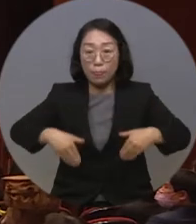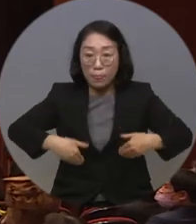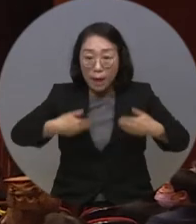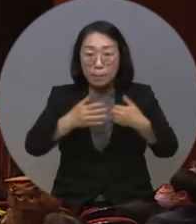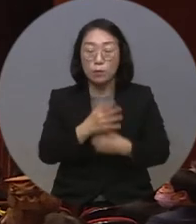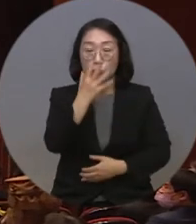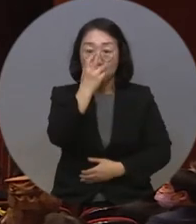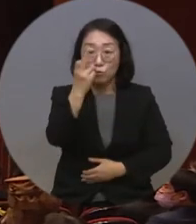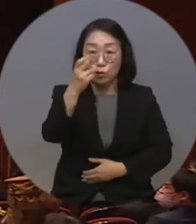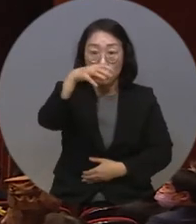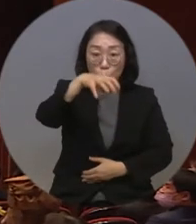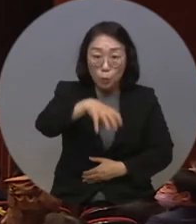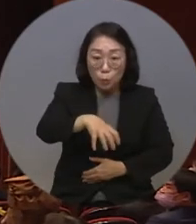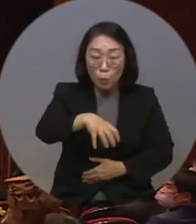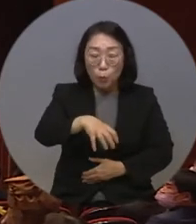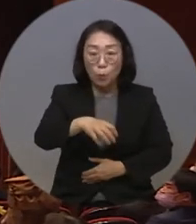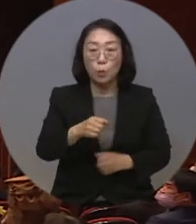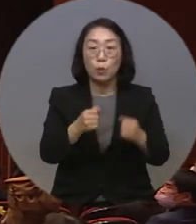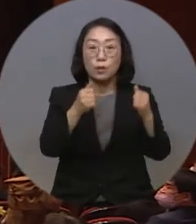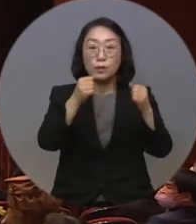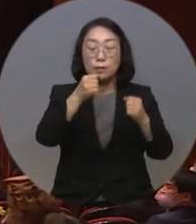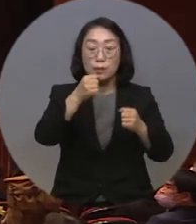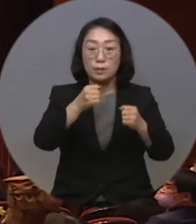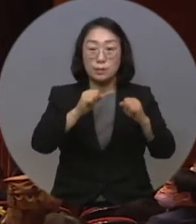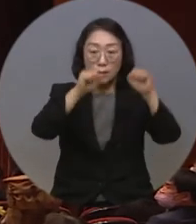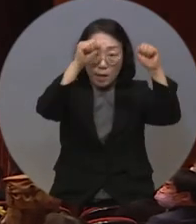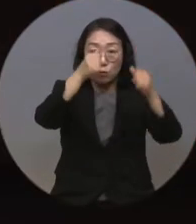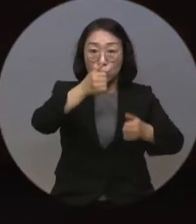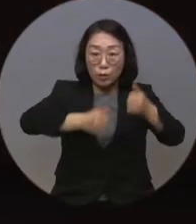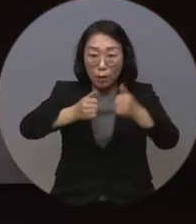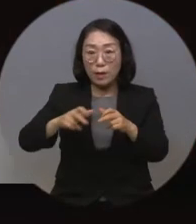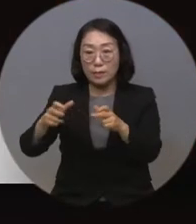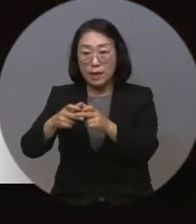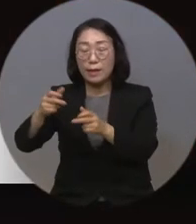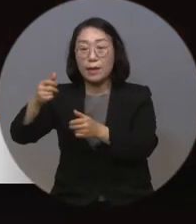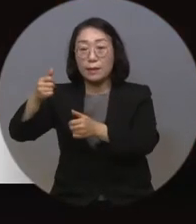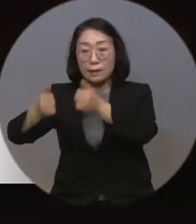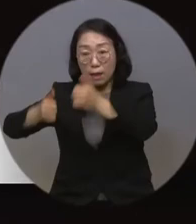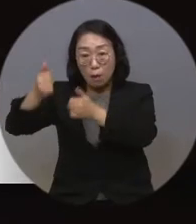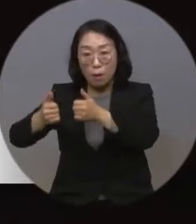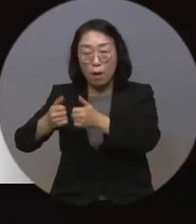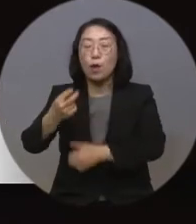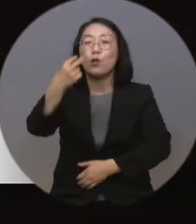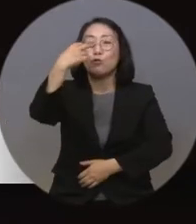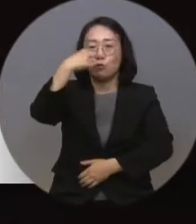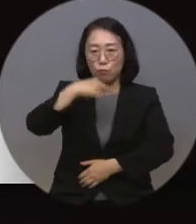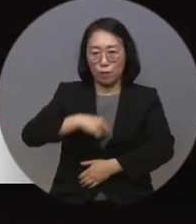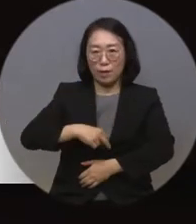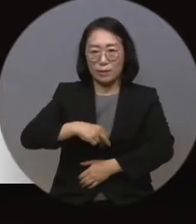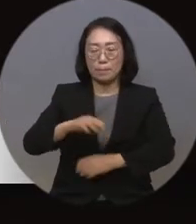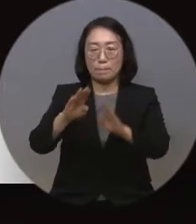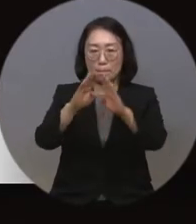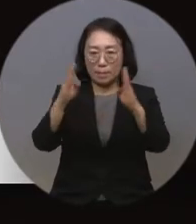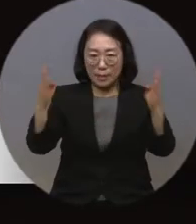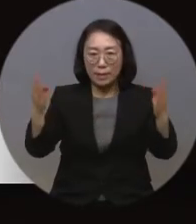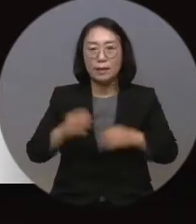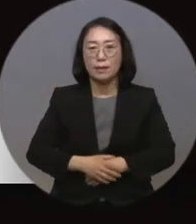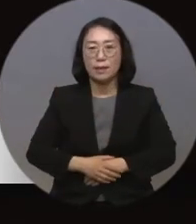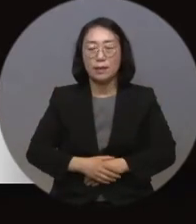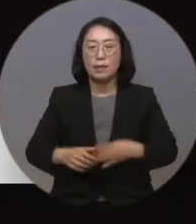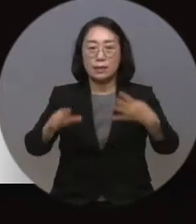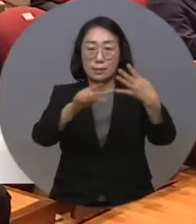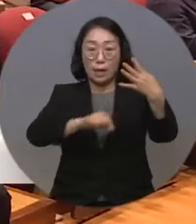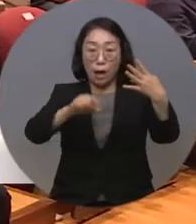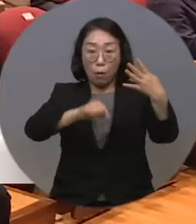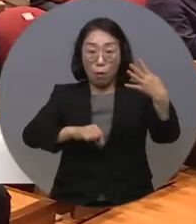전라남도 체육대회와 전라남도 장애인 체육대회가 함께 열립니다. 전남체전과 전남장애인체전 조직위원회는 당초 4월에